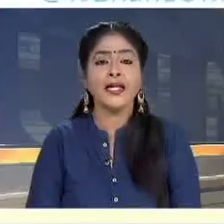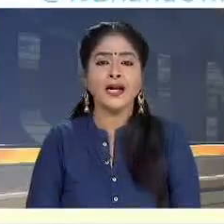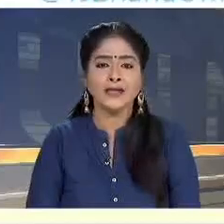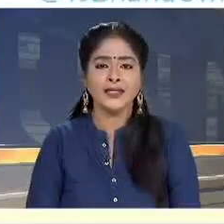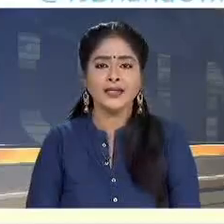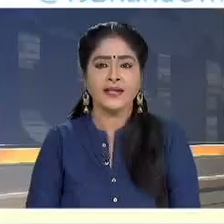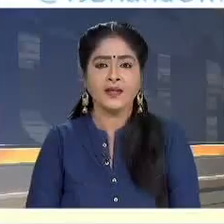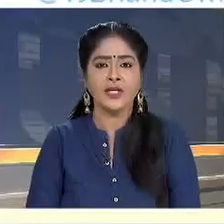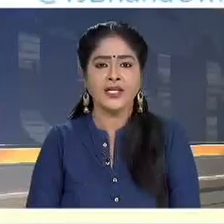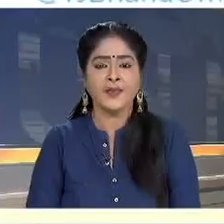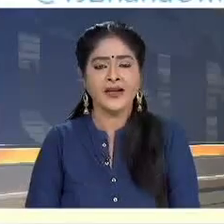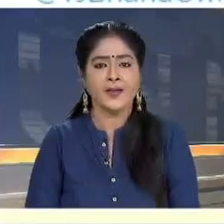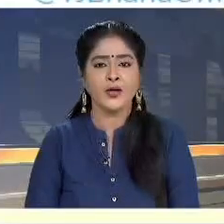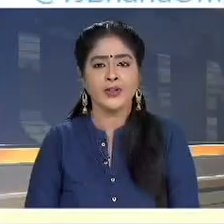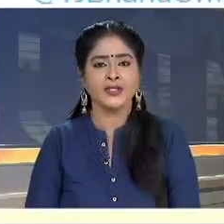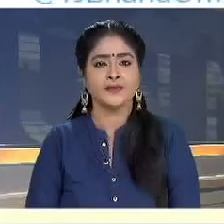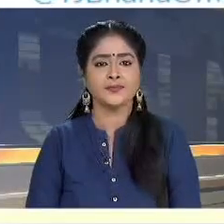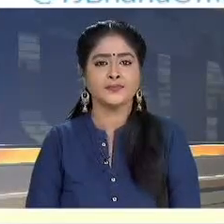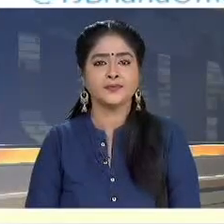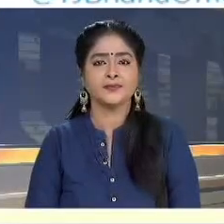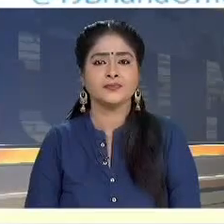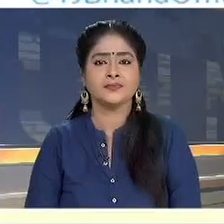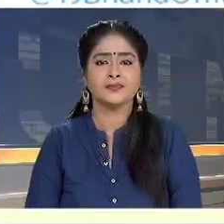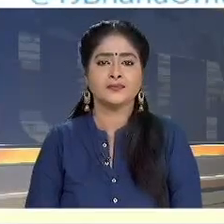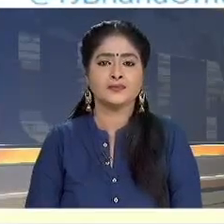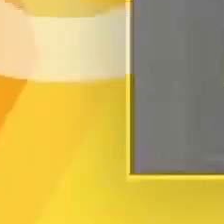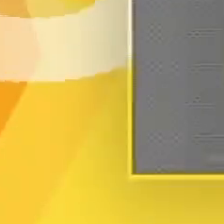படத்திற்கு காதலிக்கு நேரமில்லை என பெயரிடப்பட்டுள்ளது.